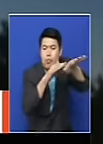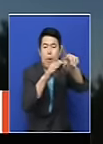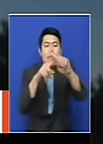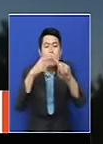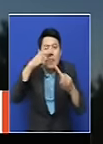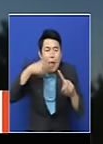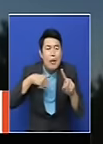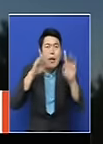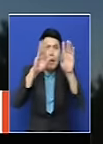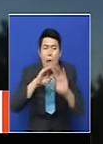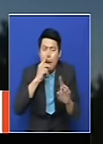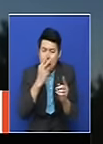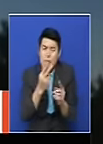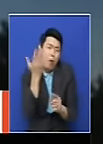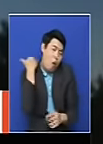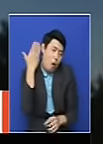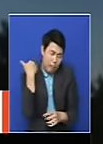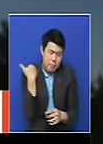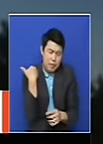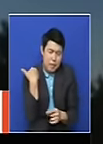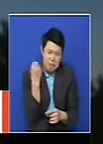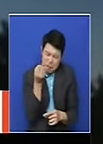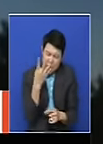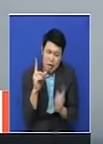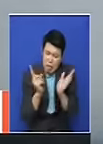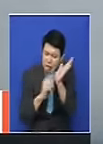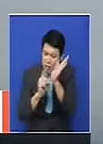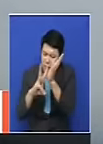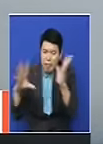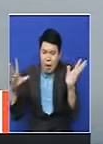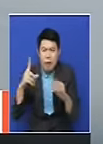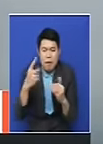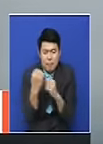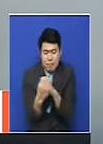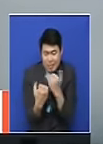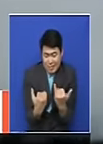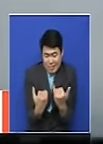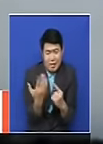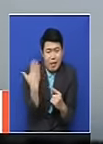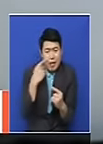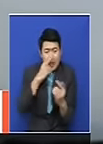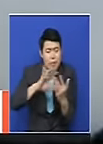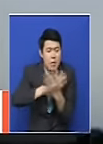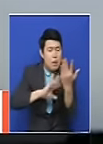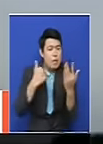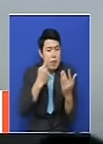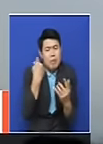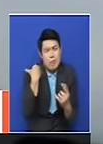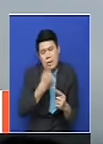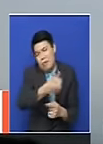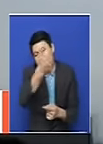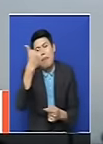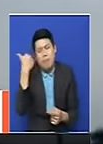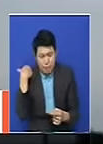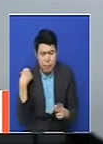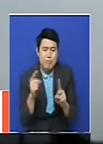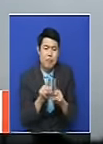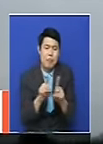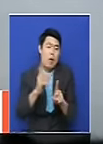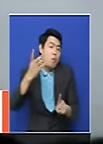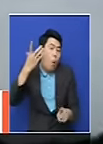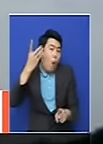ทยปรากฏการณ์นี้เคยเกิดขึ้นมาก่อนแล้วนะครับมากกว่า1ครั้งไม่ใช่แค่เพียงเฉพาะในประเทศไทยเท่านั้นนะครับที่มีเมฆขอบตรงครับเพ